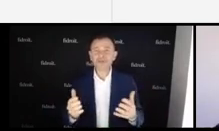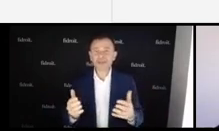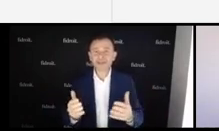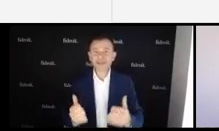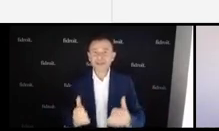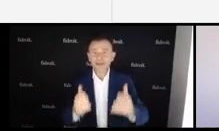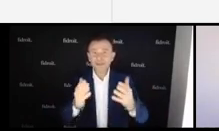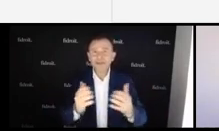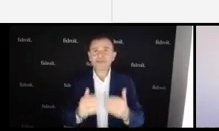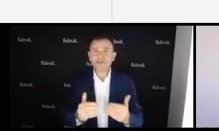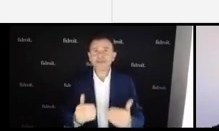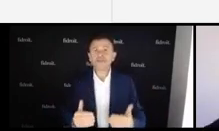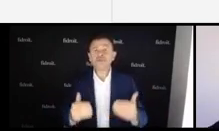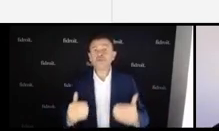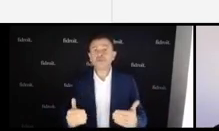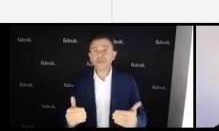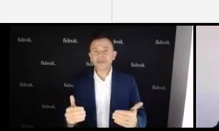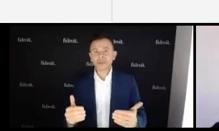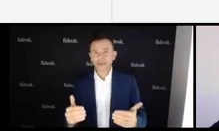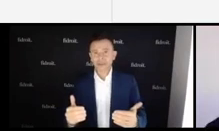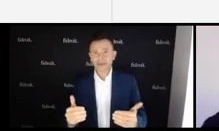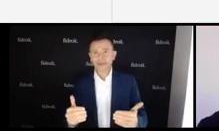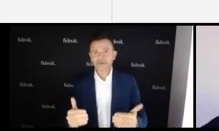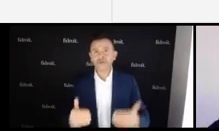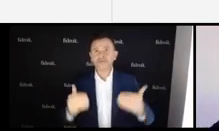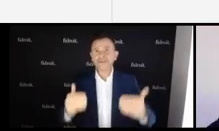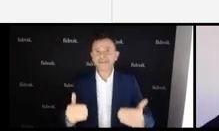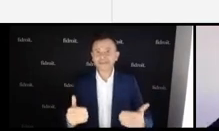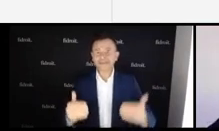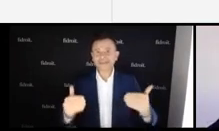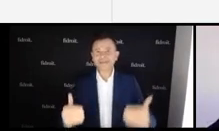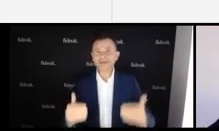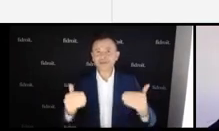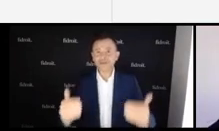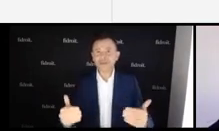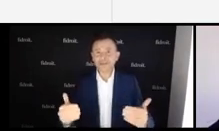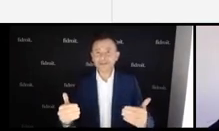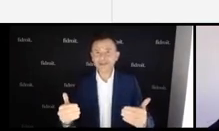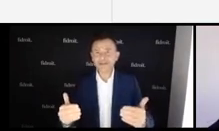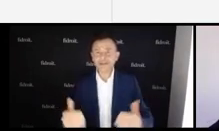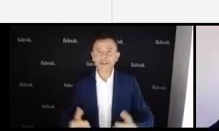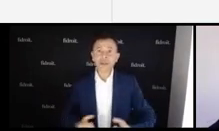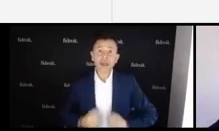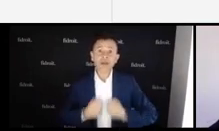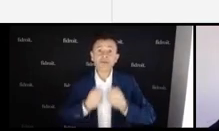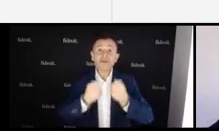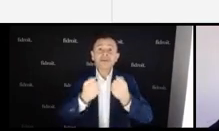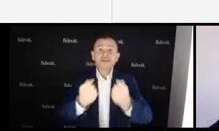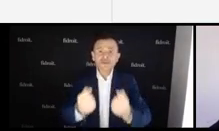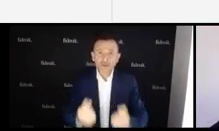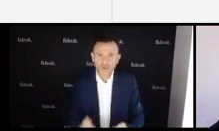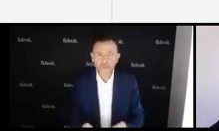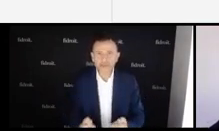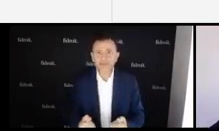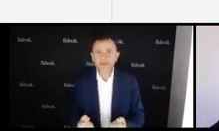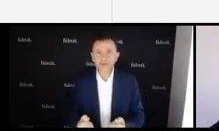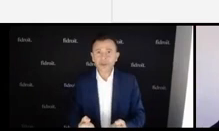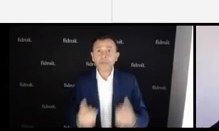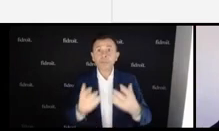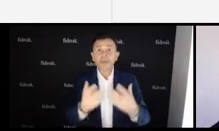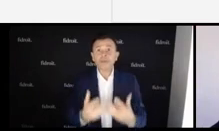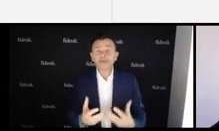toute hypothèse, vous l'avez dit, depuis le 27 septembre 2017, un versement de